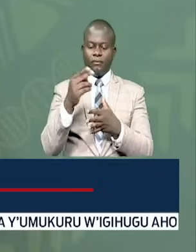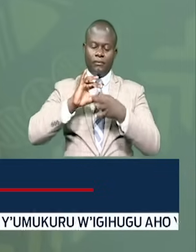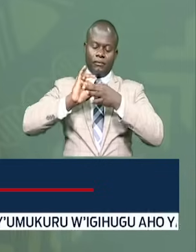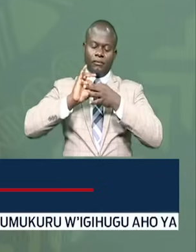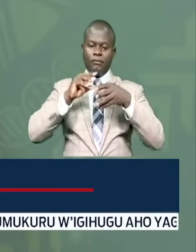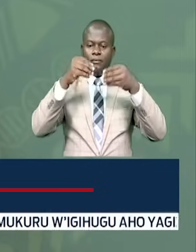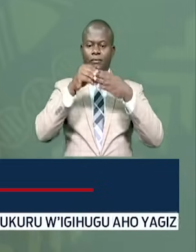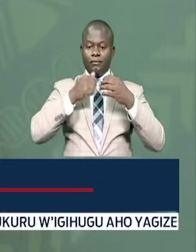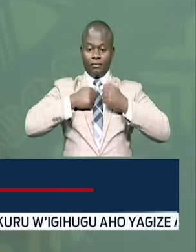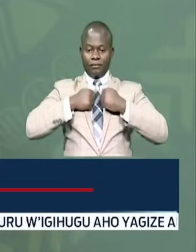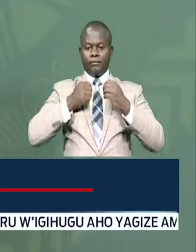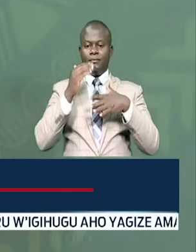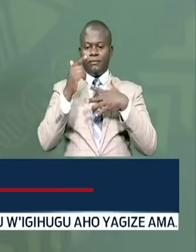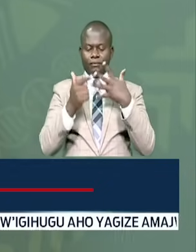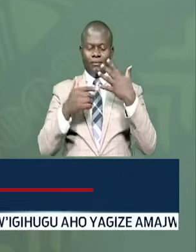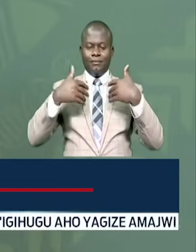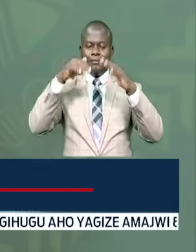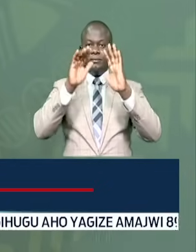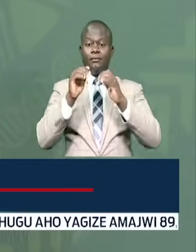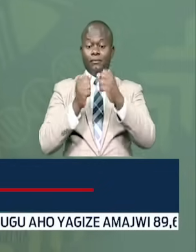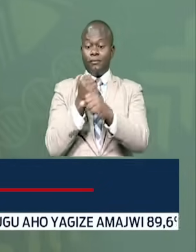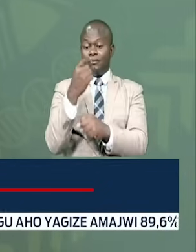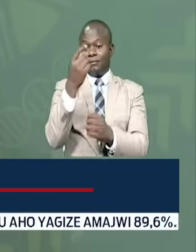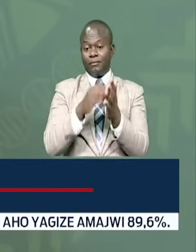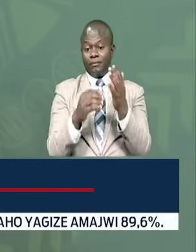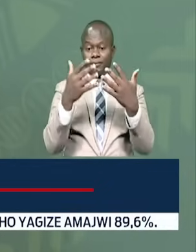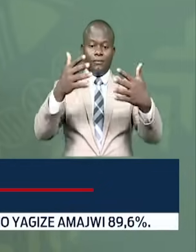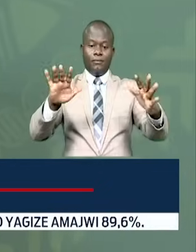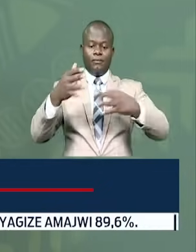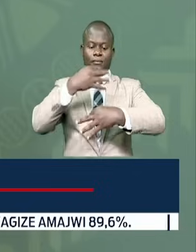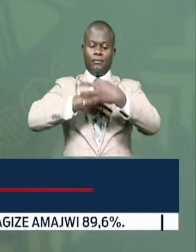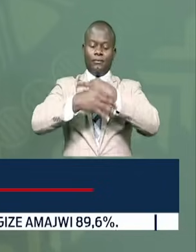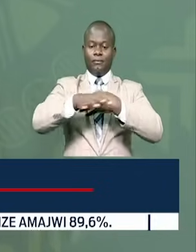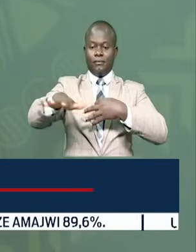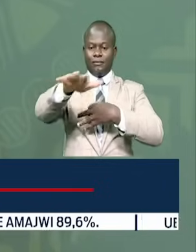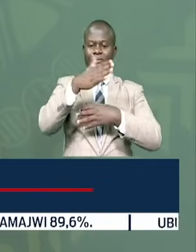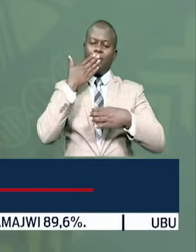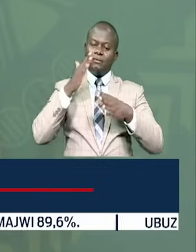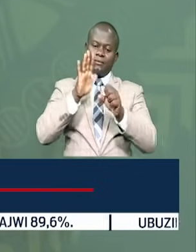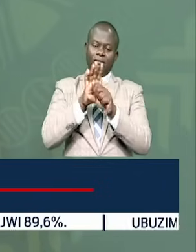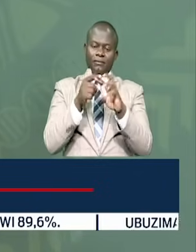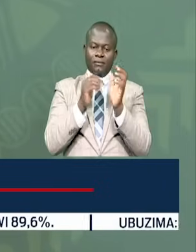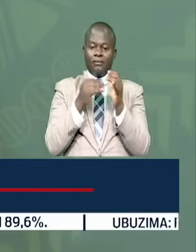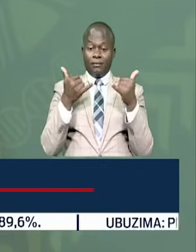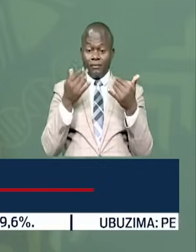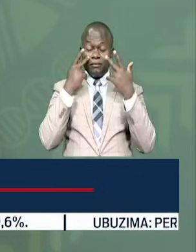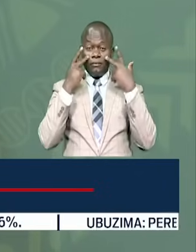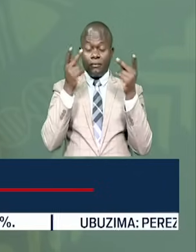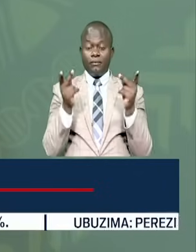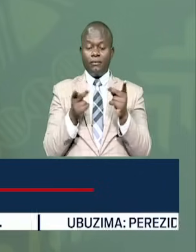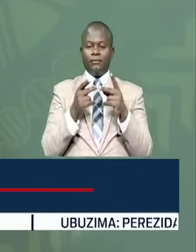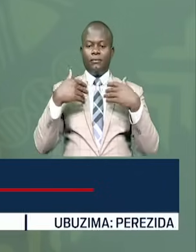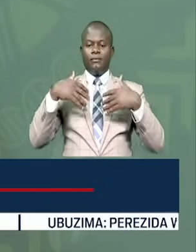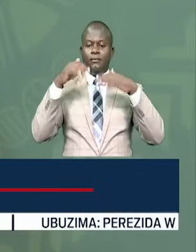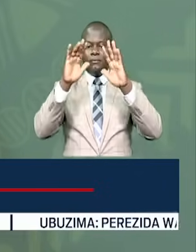mu Rwanda buratangaje. Mu mwaka umwe n'igicushize aho uruganda ruri hari hahanamye, ariko ubu urabona ko ari ahantu